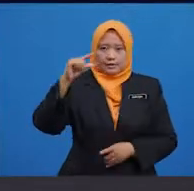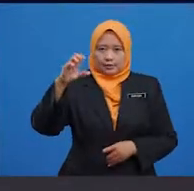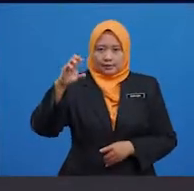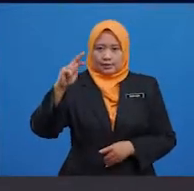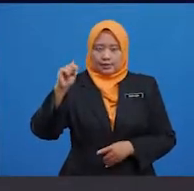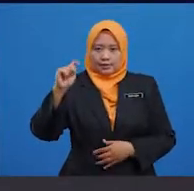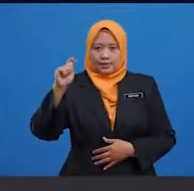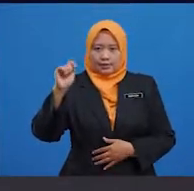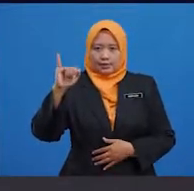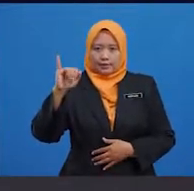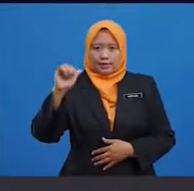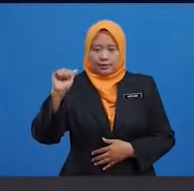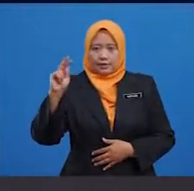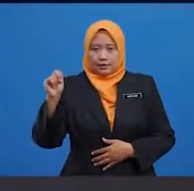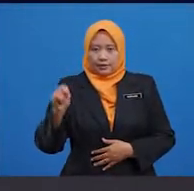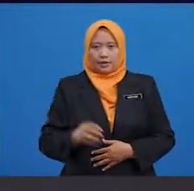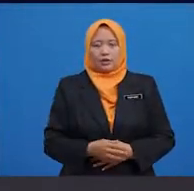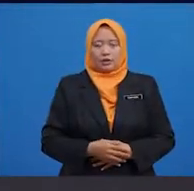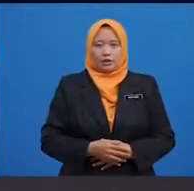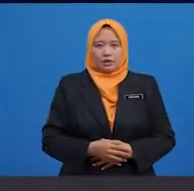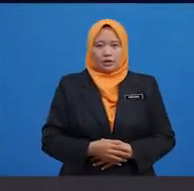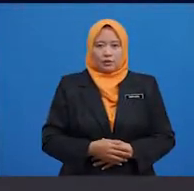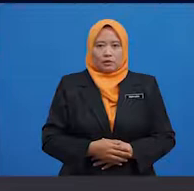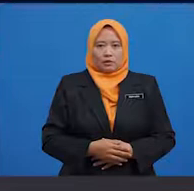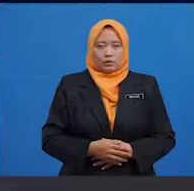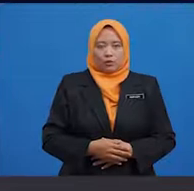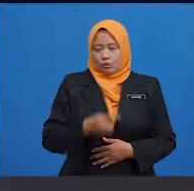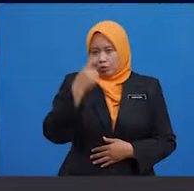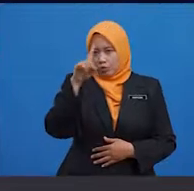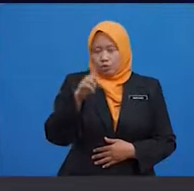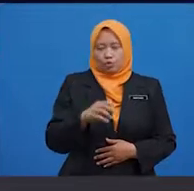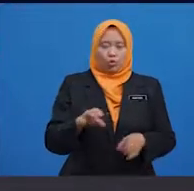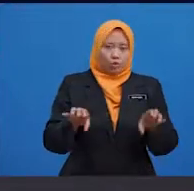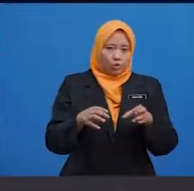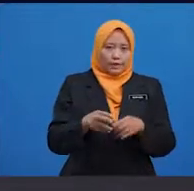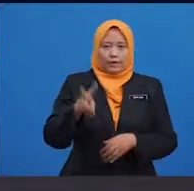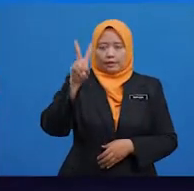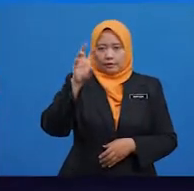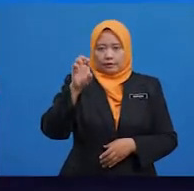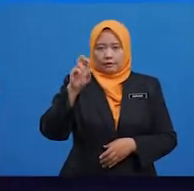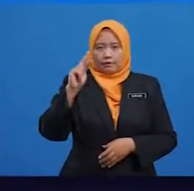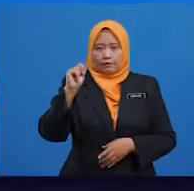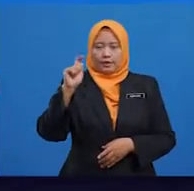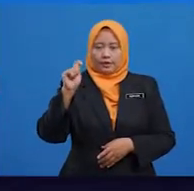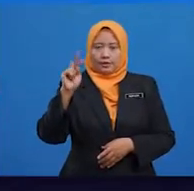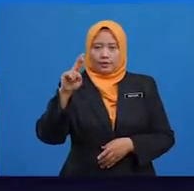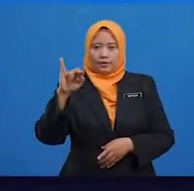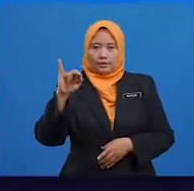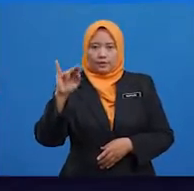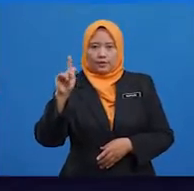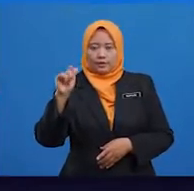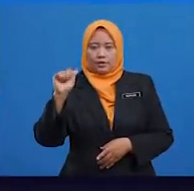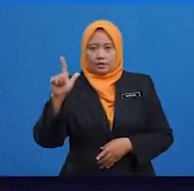otot kardium di ventricle untuk memulakan pengecutan ventricle. Gantian